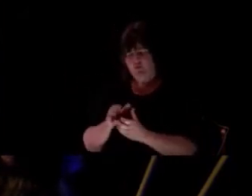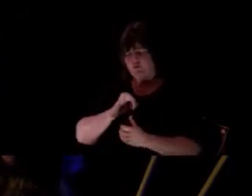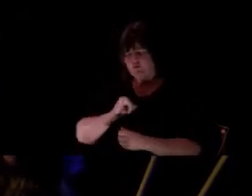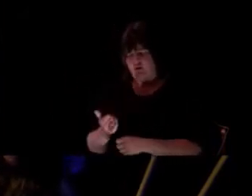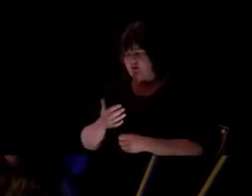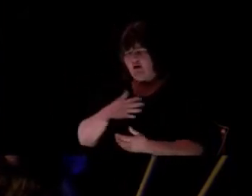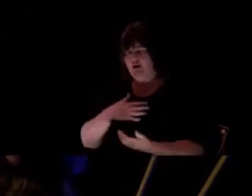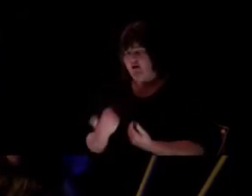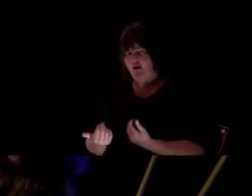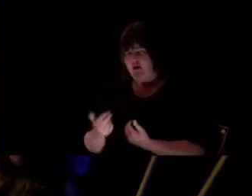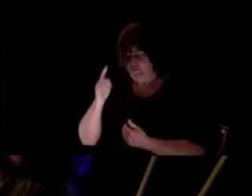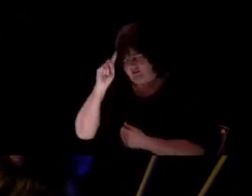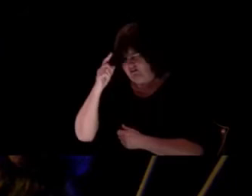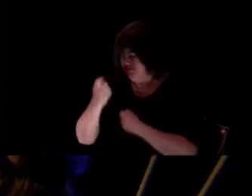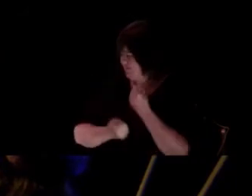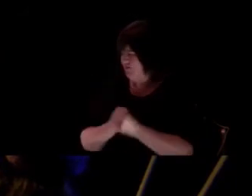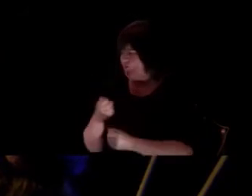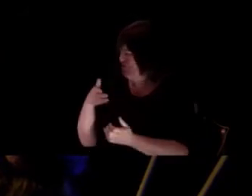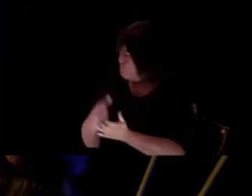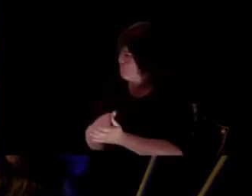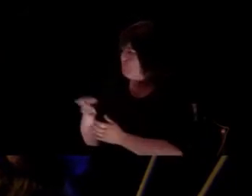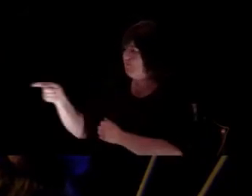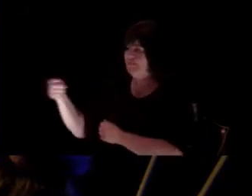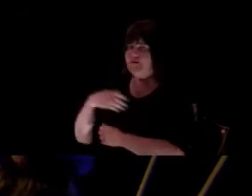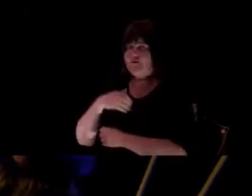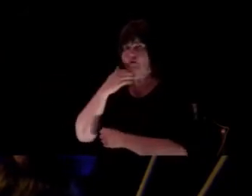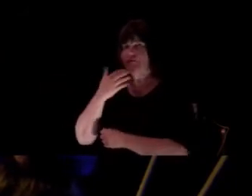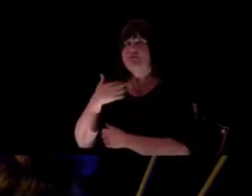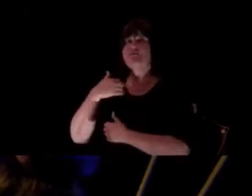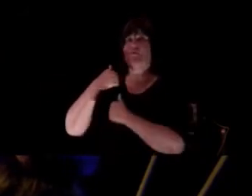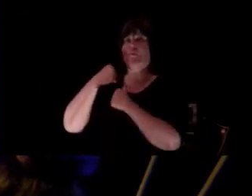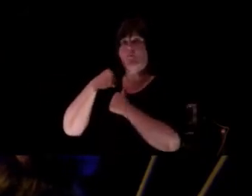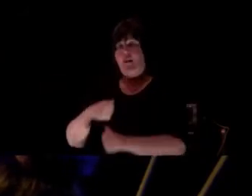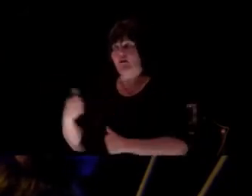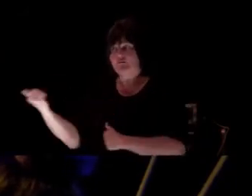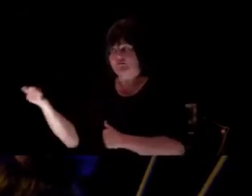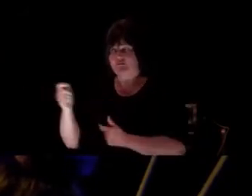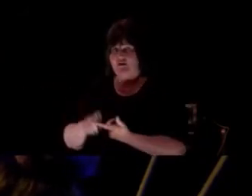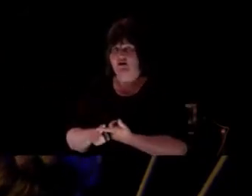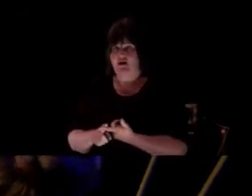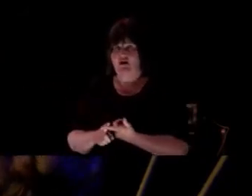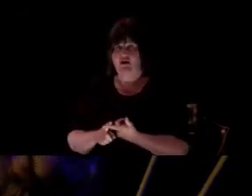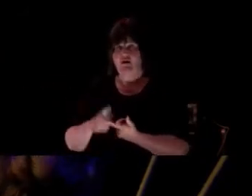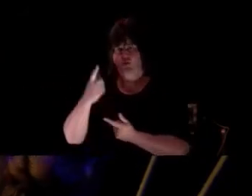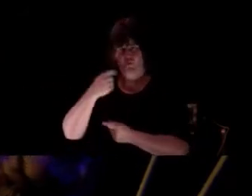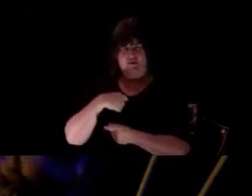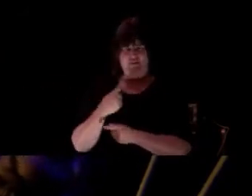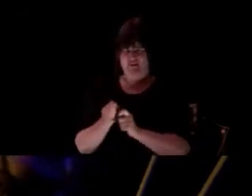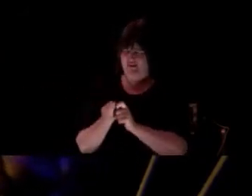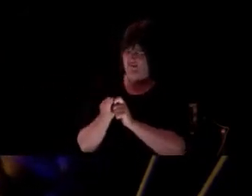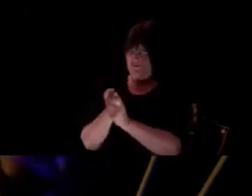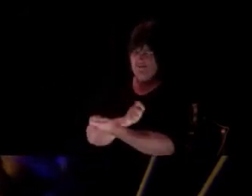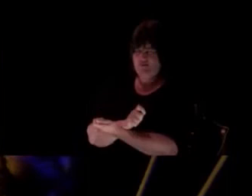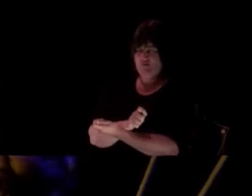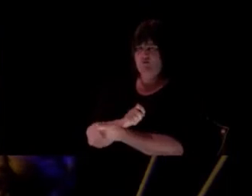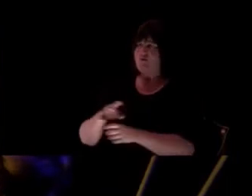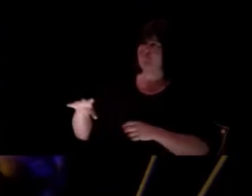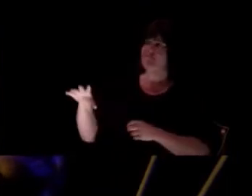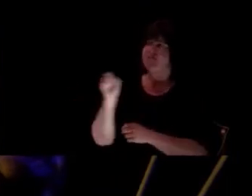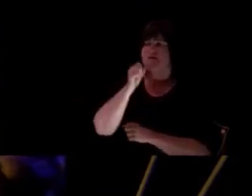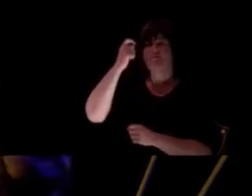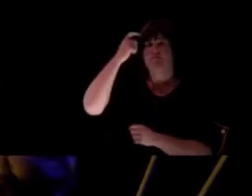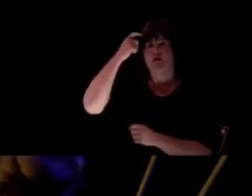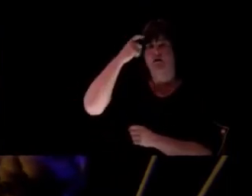blir, sånn kan det ikke gjøre mot deg. Og jeg har blitt så belastet. Og det tenker jeg veldig snudd, for hele tanken med